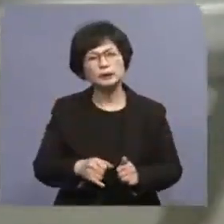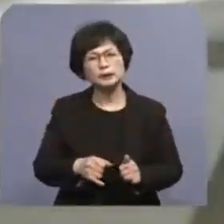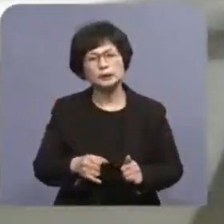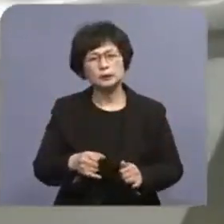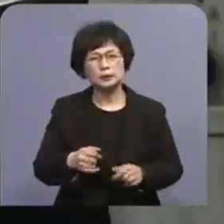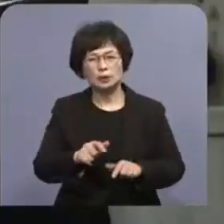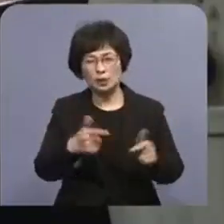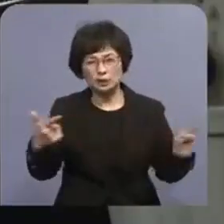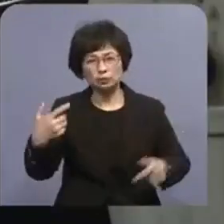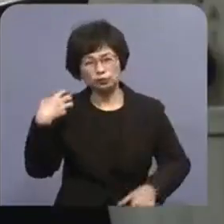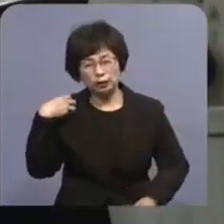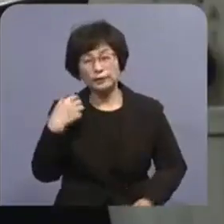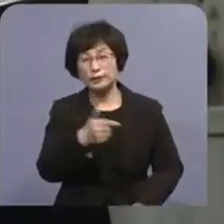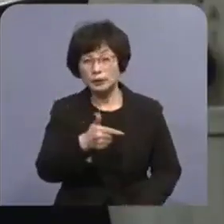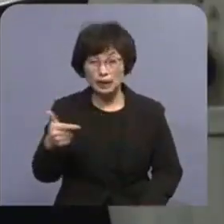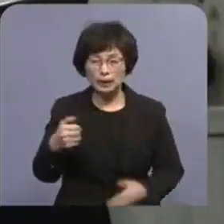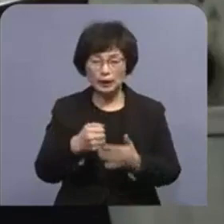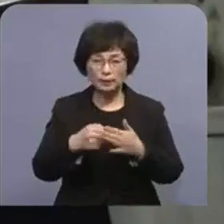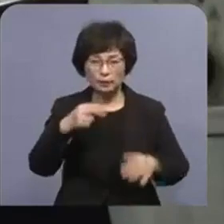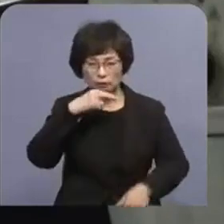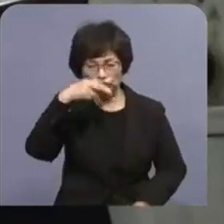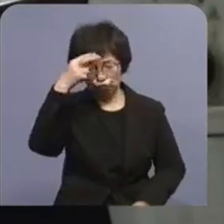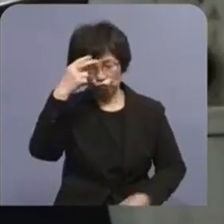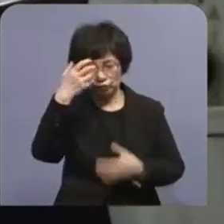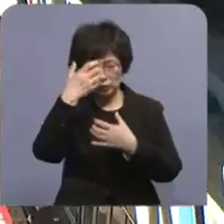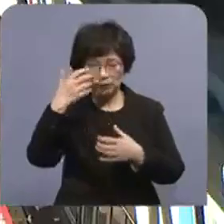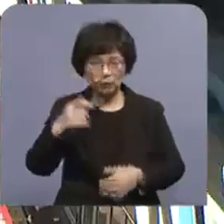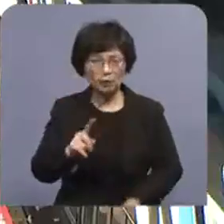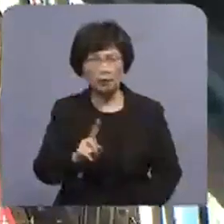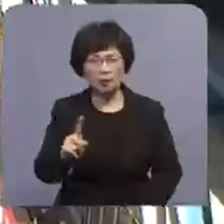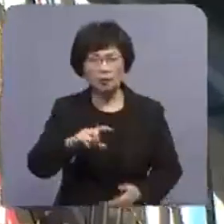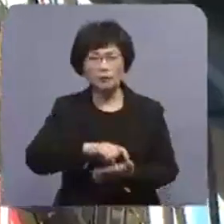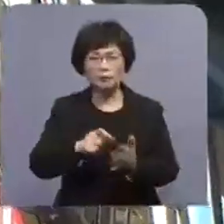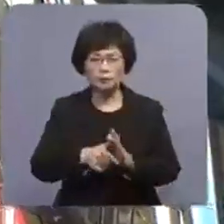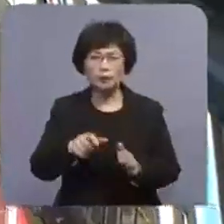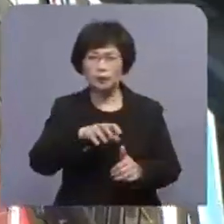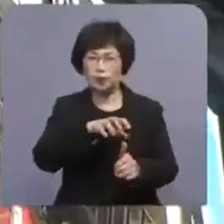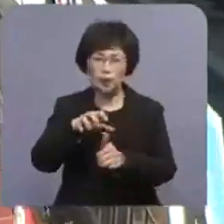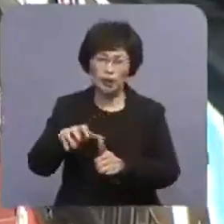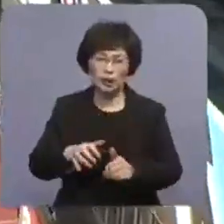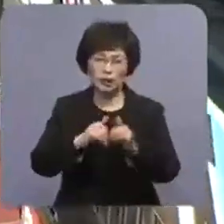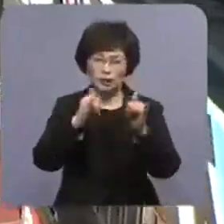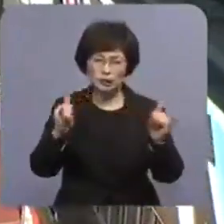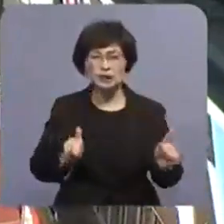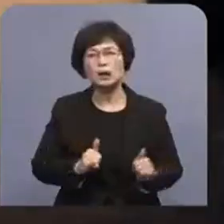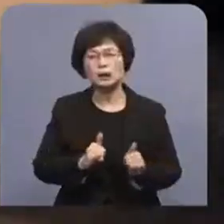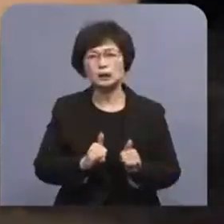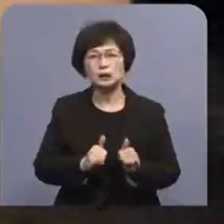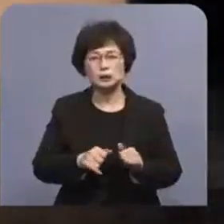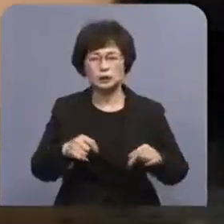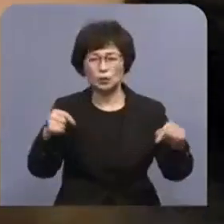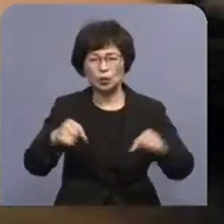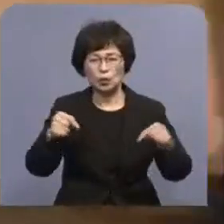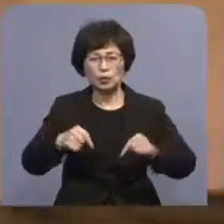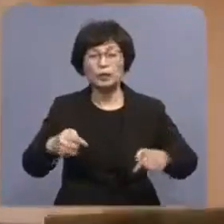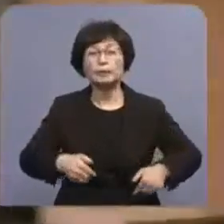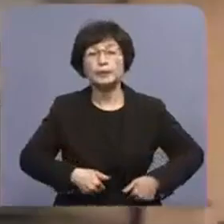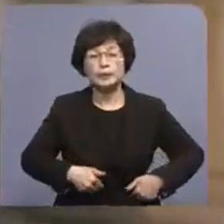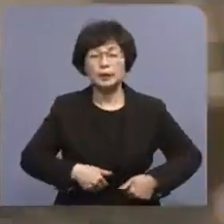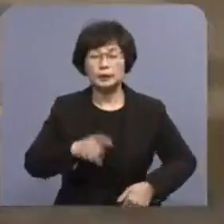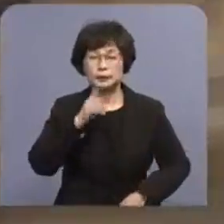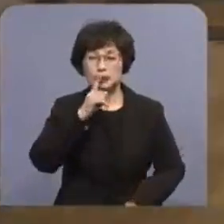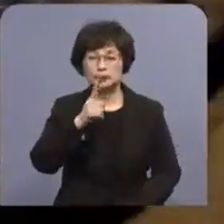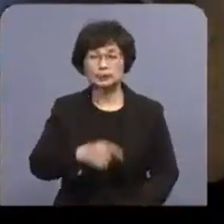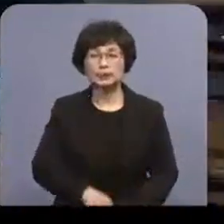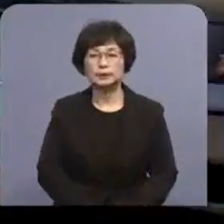부담이 늘고 있는만큼 주치자를 어디까지 보호해야 할지에 대한 사회적 논의를 다시 해야 한다는 의견도 나오고